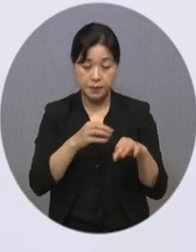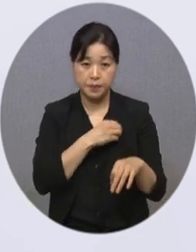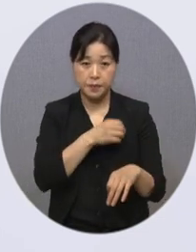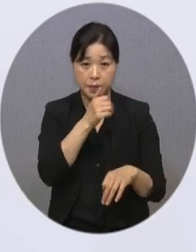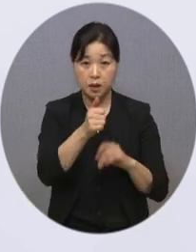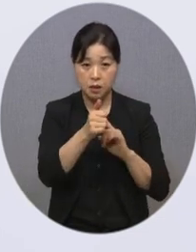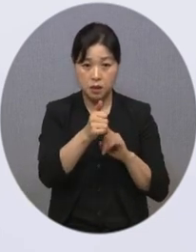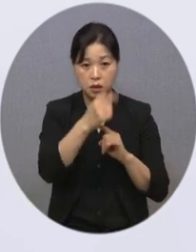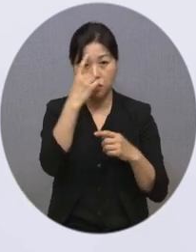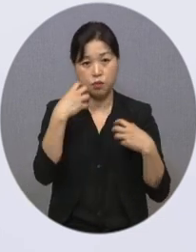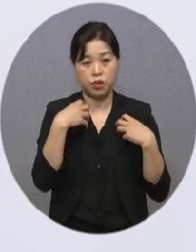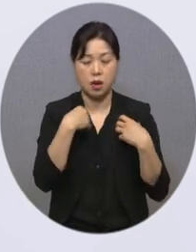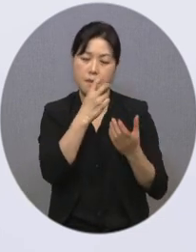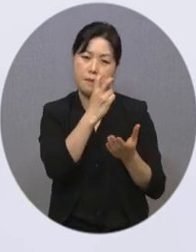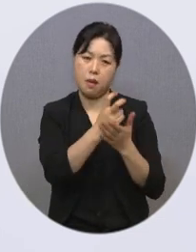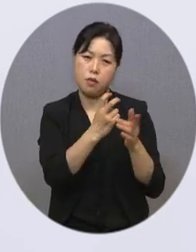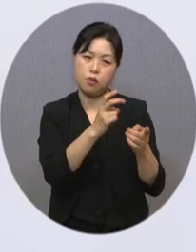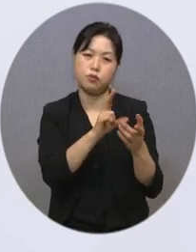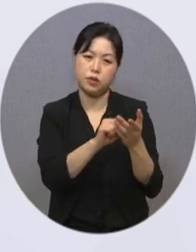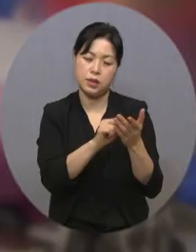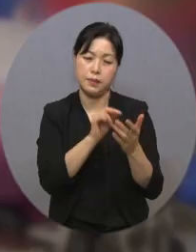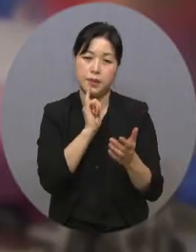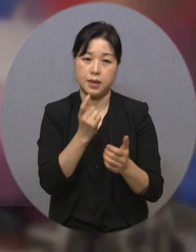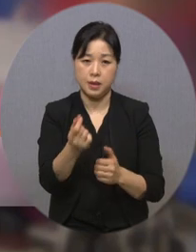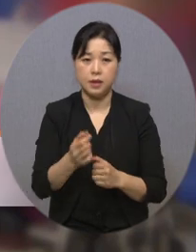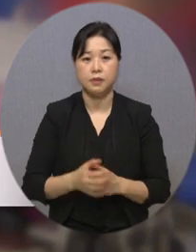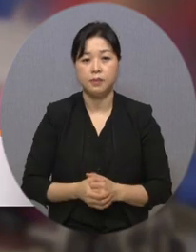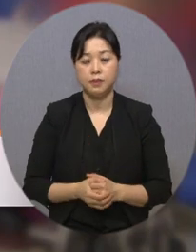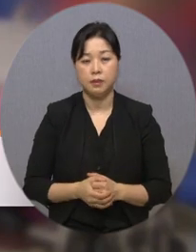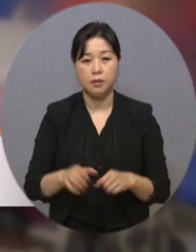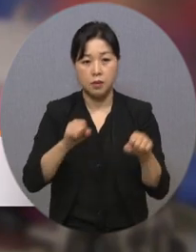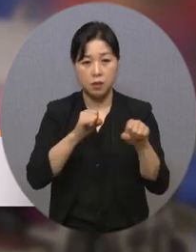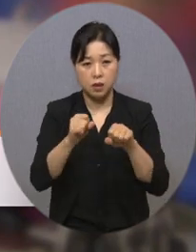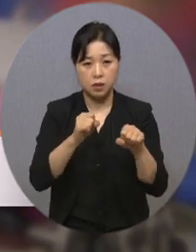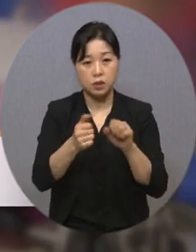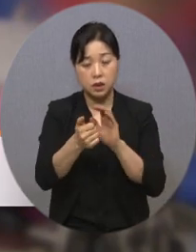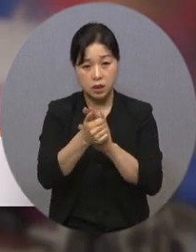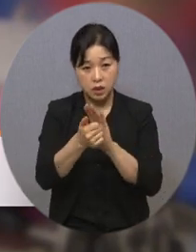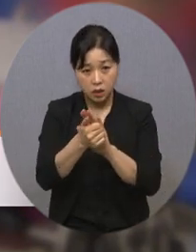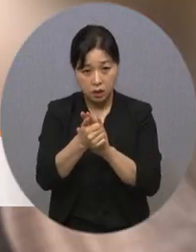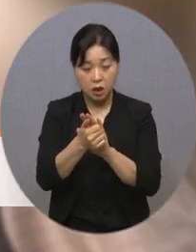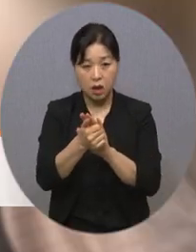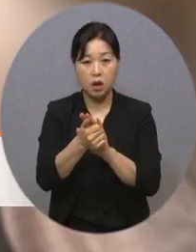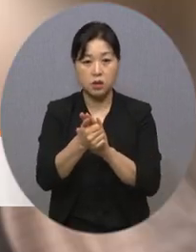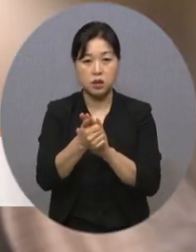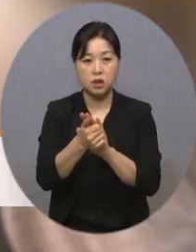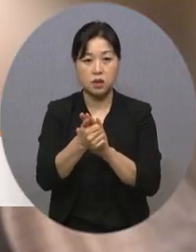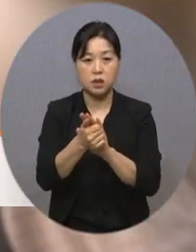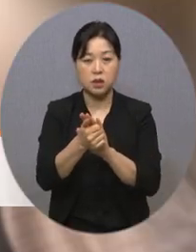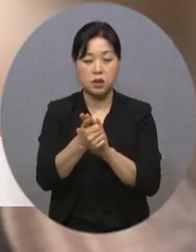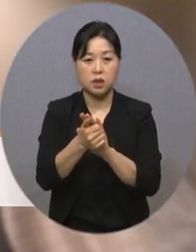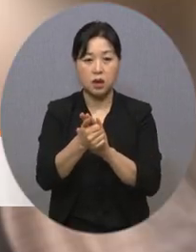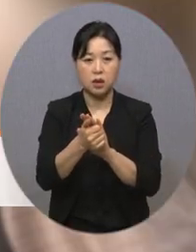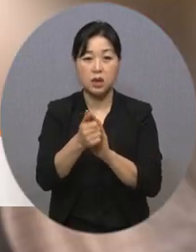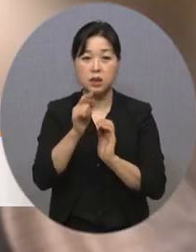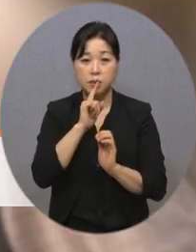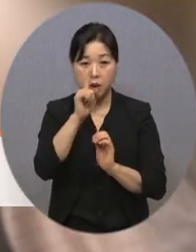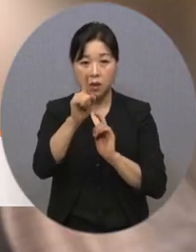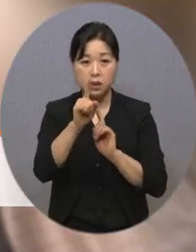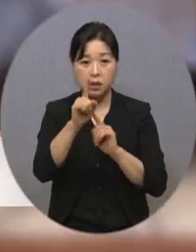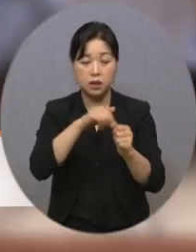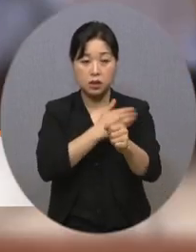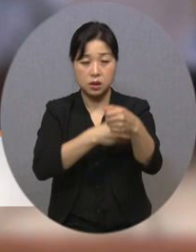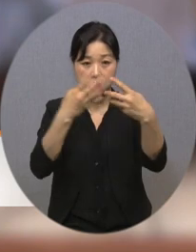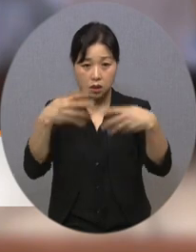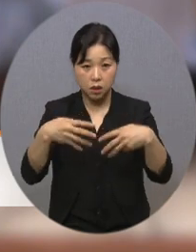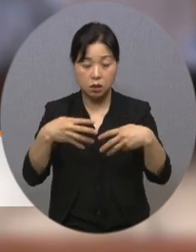법률 개정을 원인으로 지목했습니다 활동 지원 급여 신청 자격을 이 법에 따른 수급자의 따가 65세